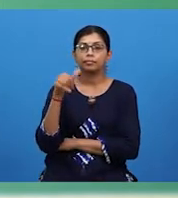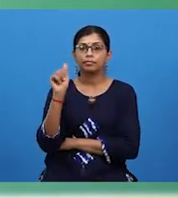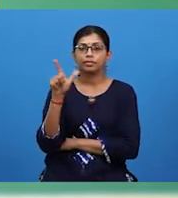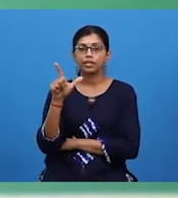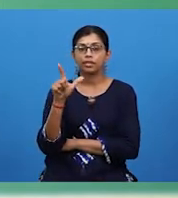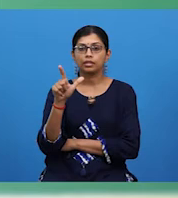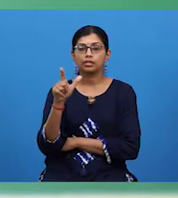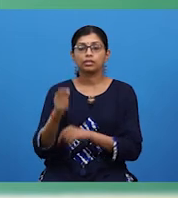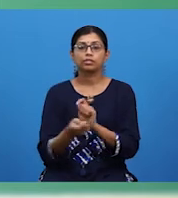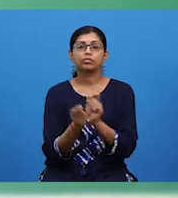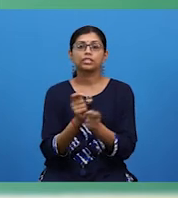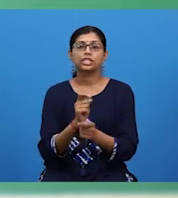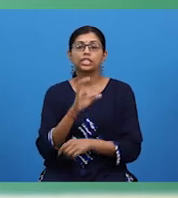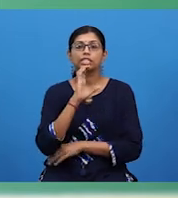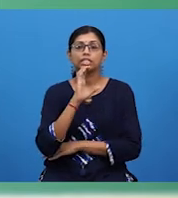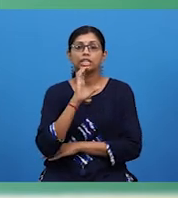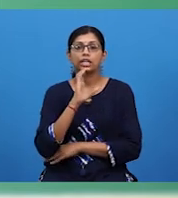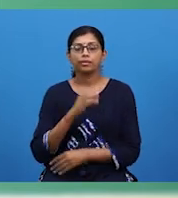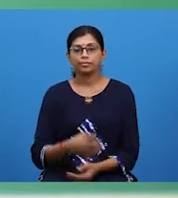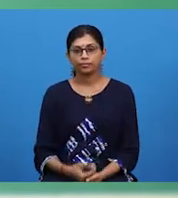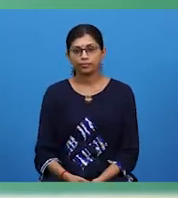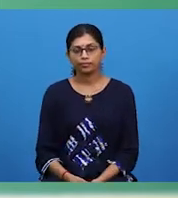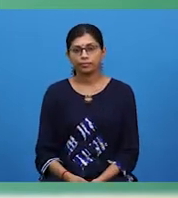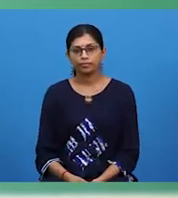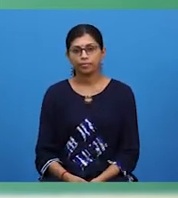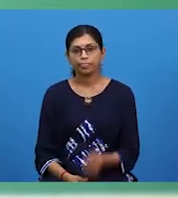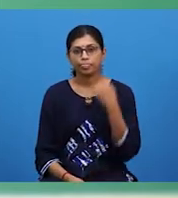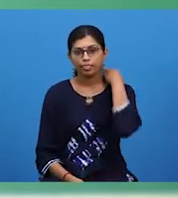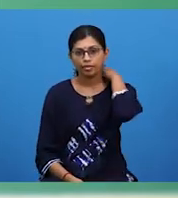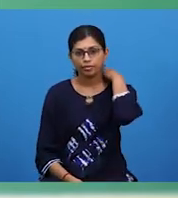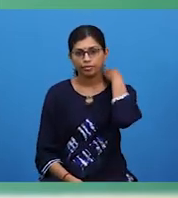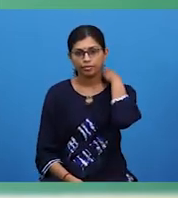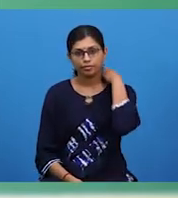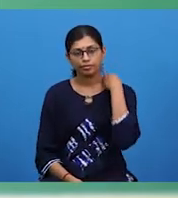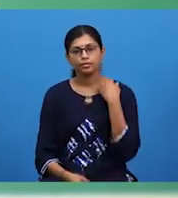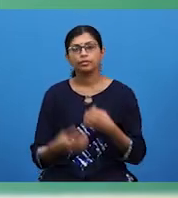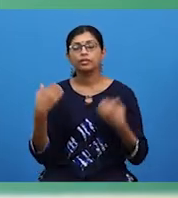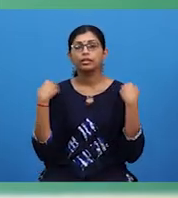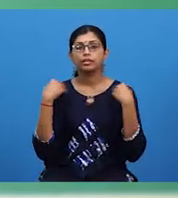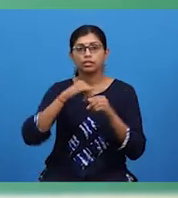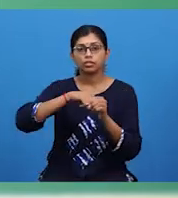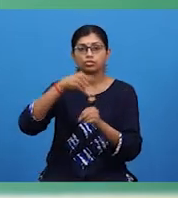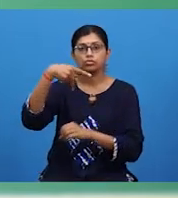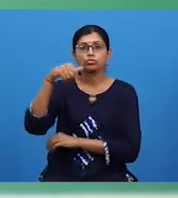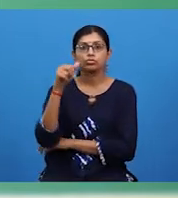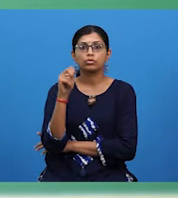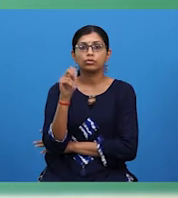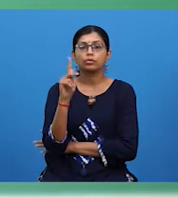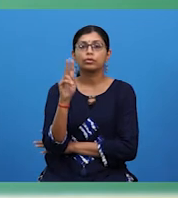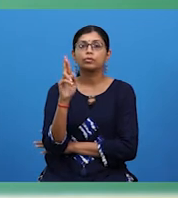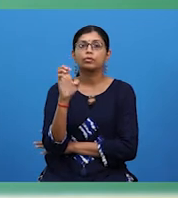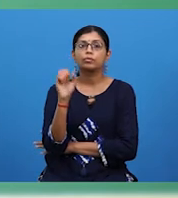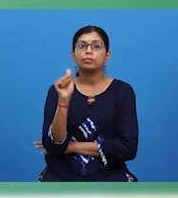Pankreas pula menghasilkan jus pankreas. Jus pankreas ini mengandungi enzim amylase, protease